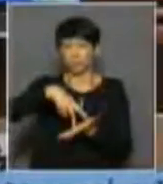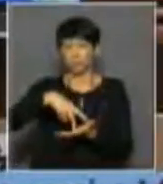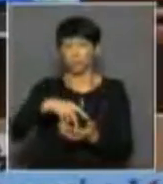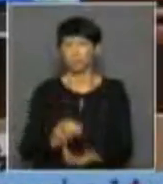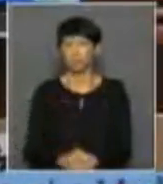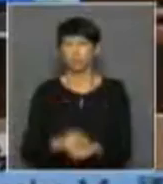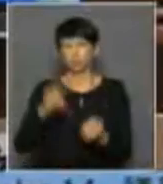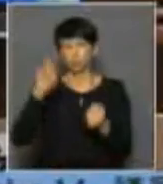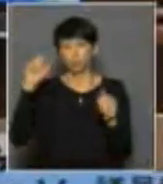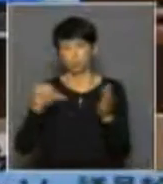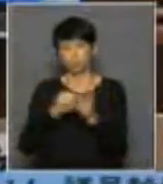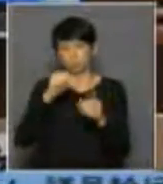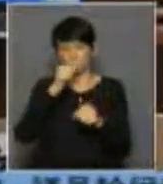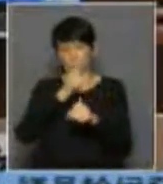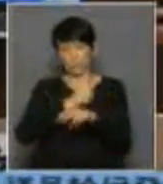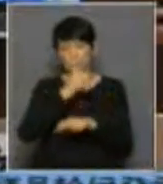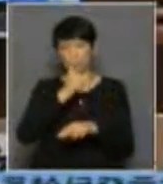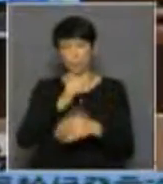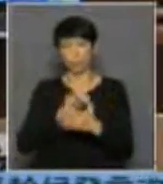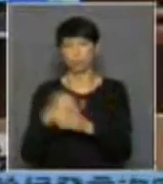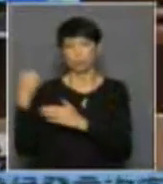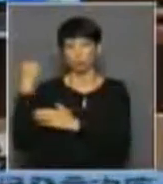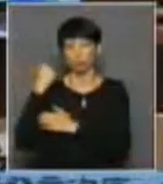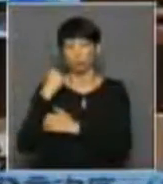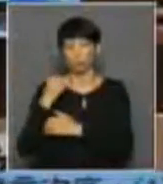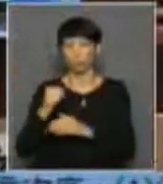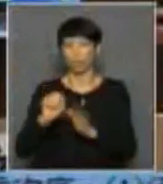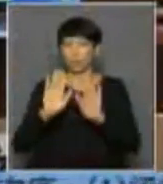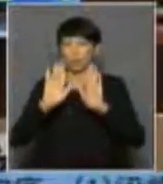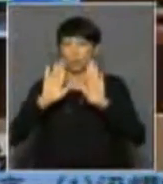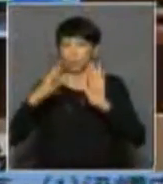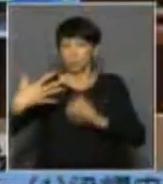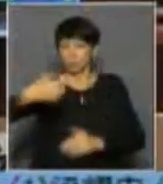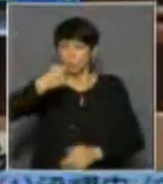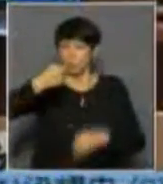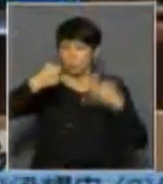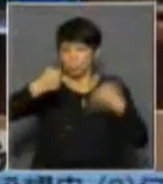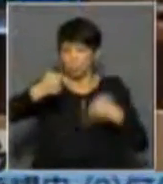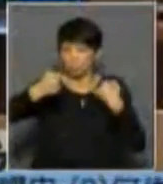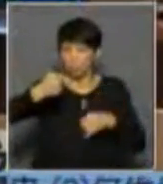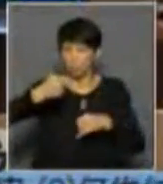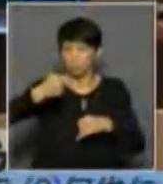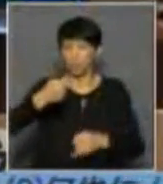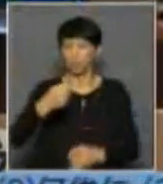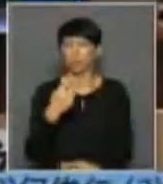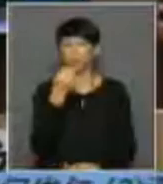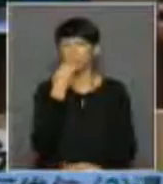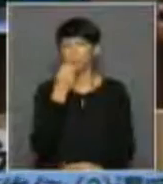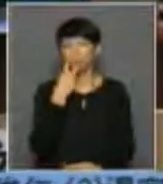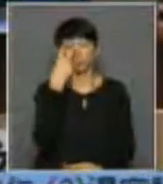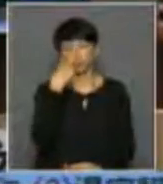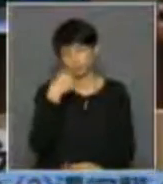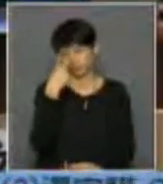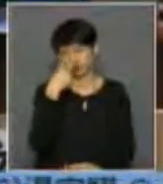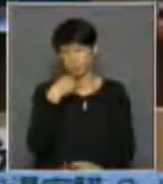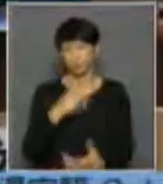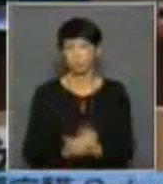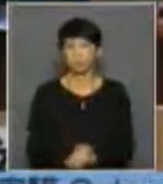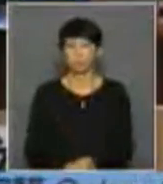基本嘅功能都捍衛不到，真的要為香港悲哀。主席，